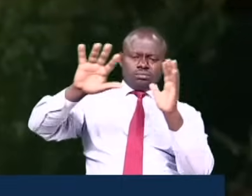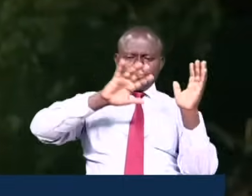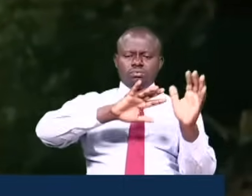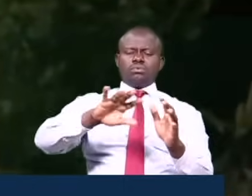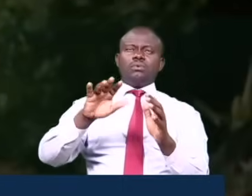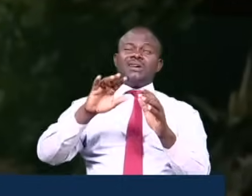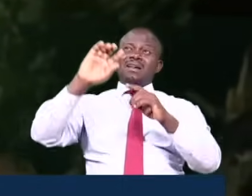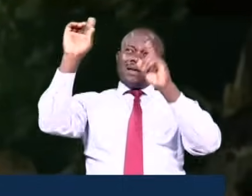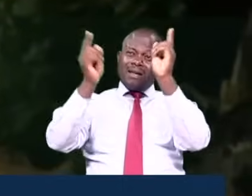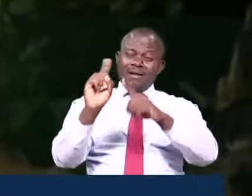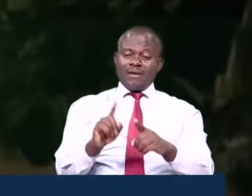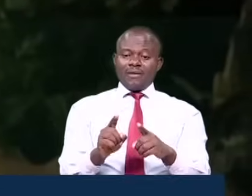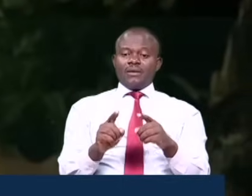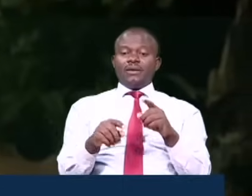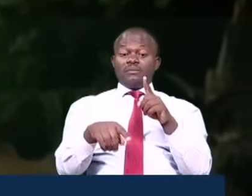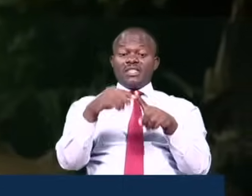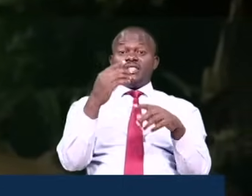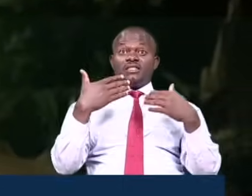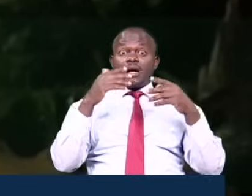bw'abantu n'amatungo.